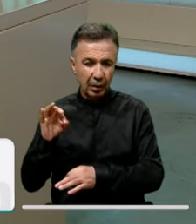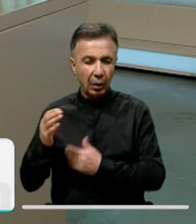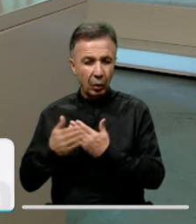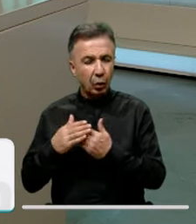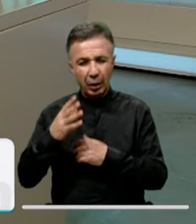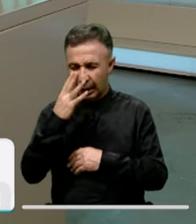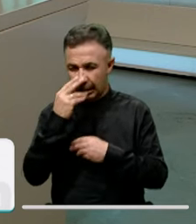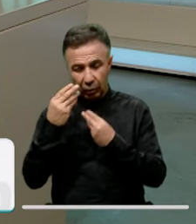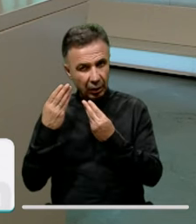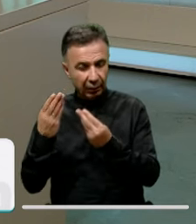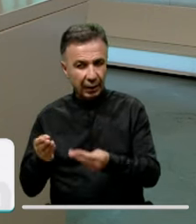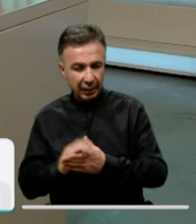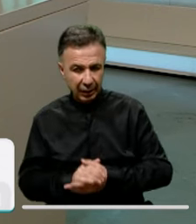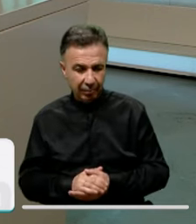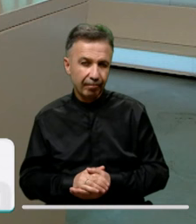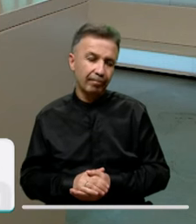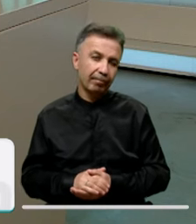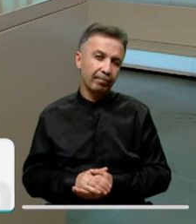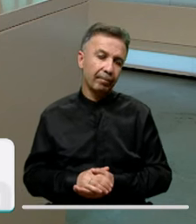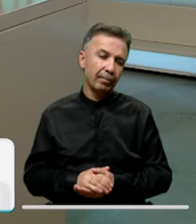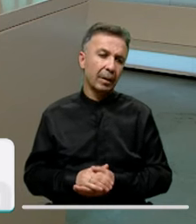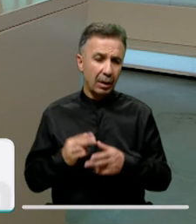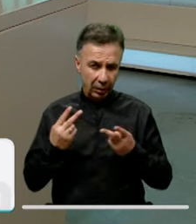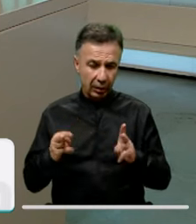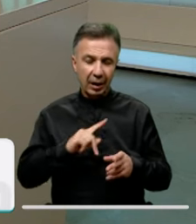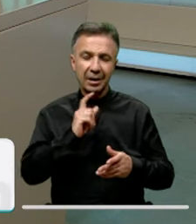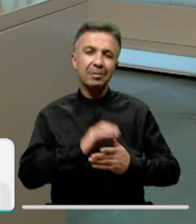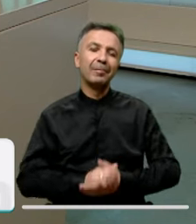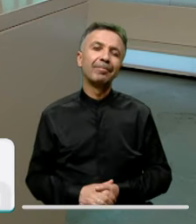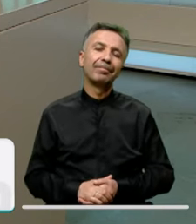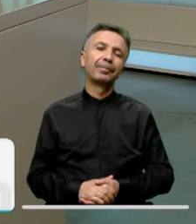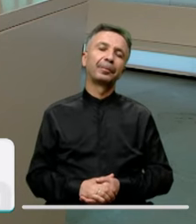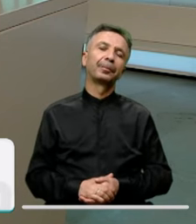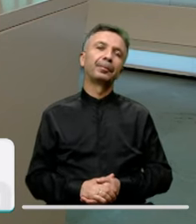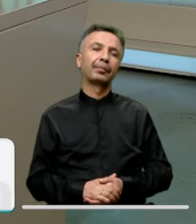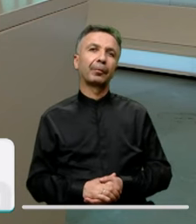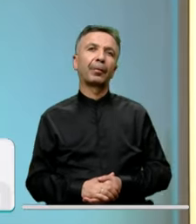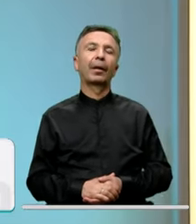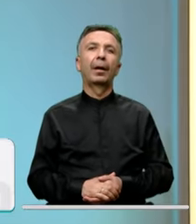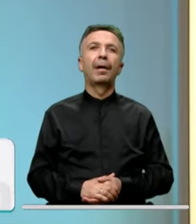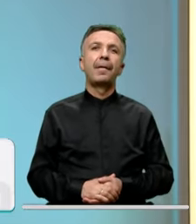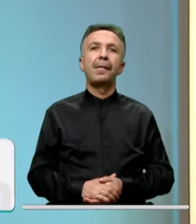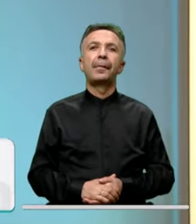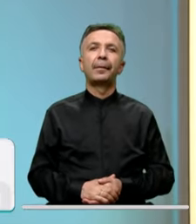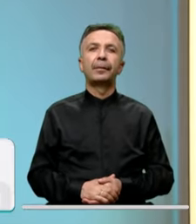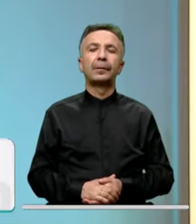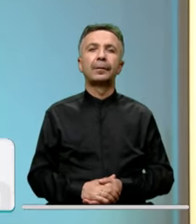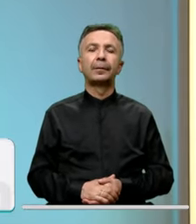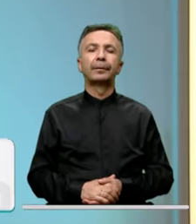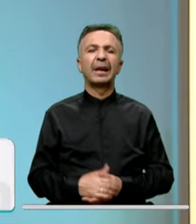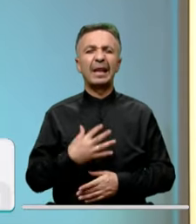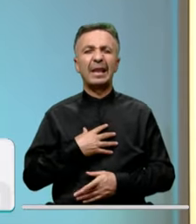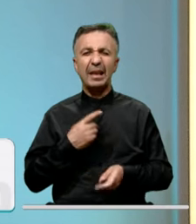olarak takdim etsek bu promosyonu caiz midir, olur mu? Böyle bir şey yapsak ne dersiniz demiş. Yani Din İşleri